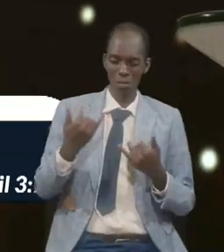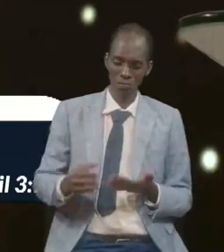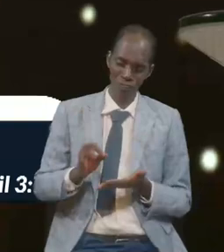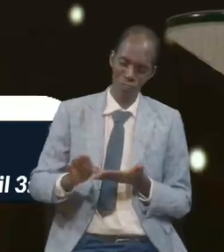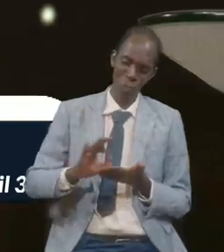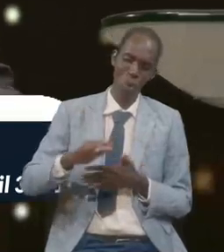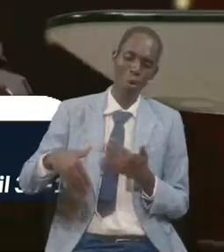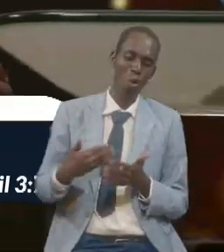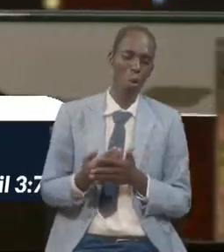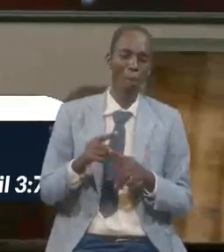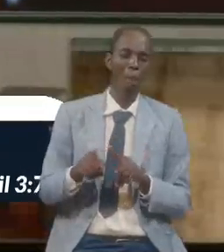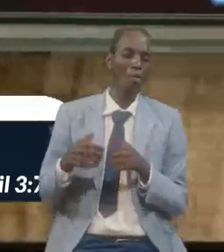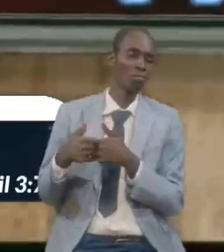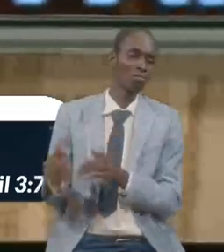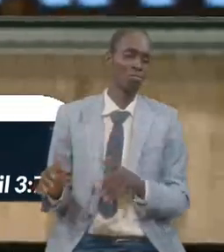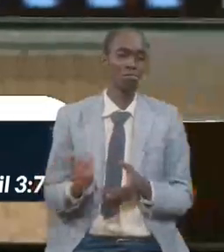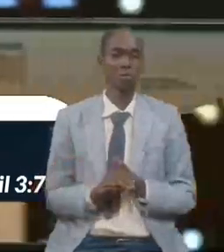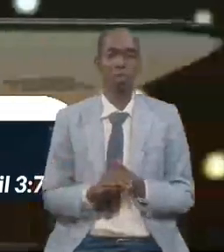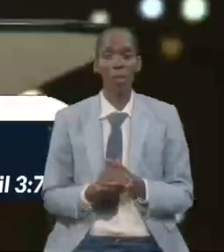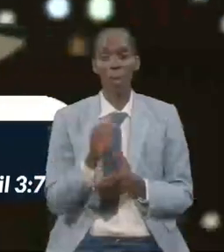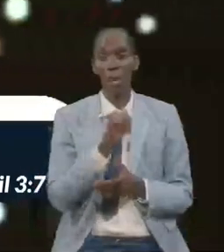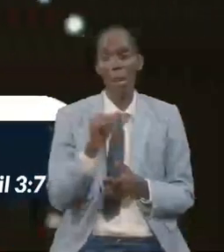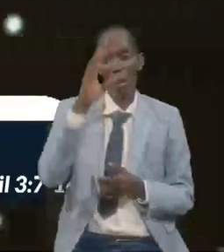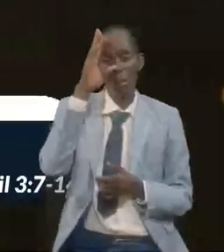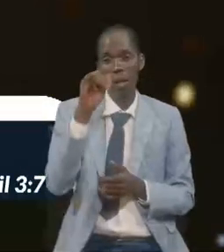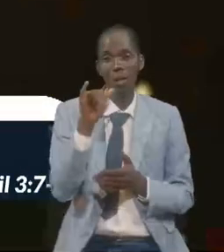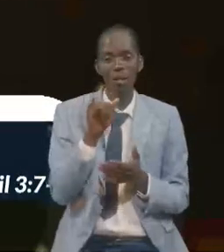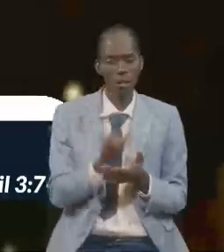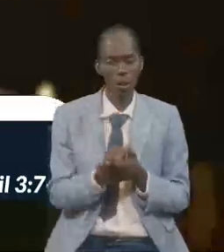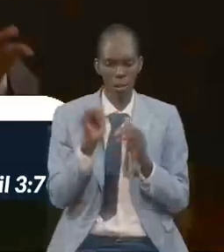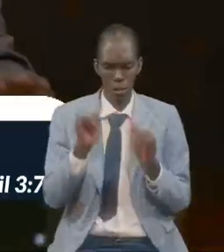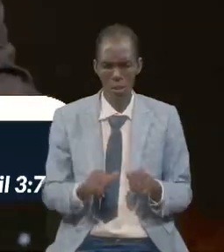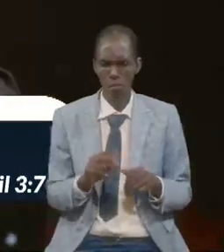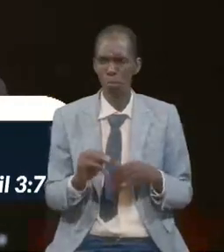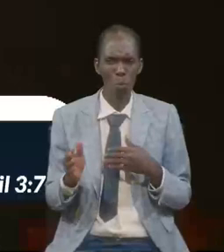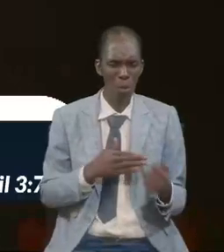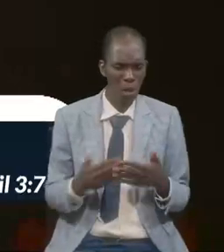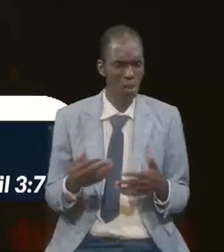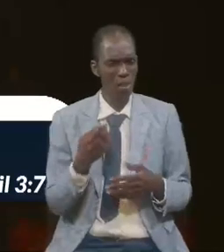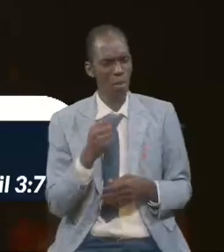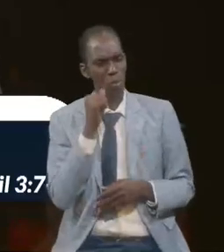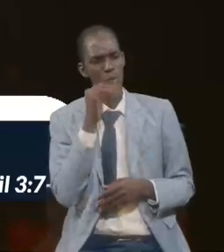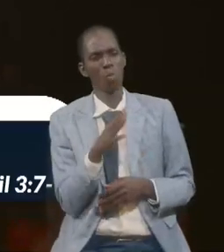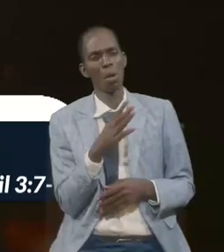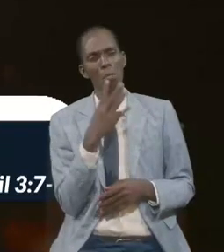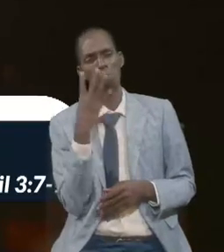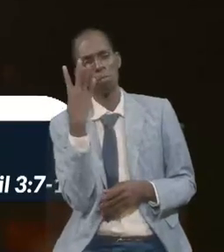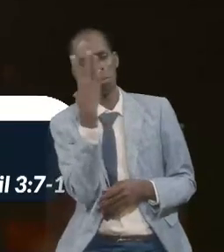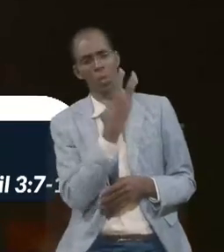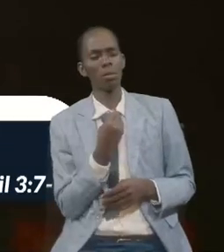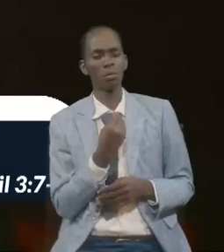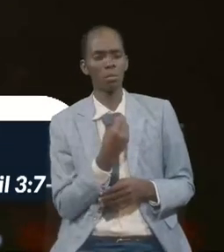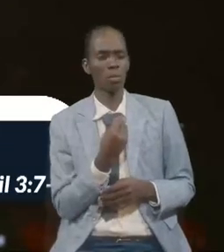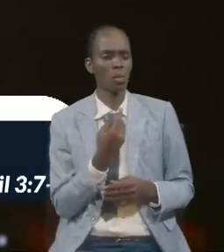étaient pour moi des gains, je les ai regardées comme une perte à cause de Christ. L'homme que... quelle que soit la beauté de la